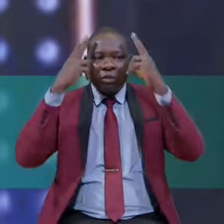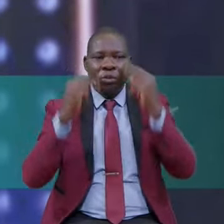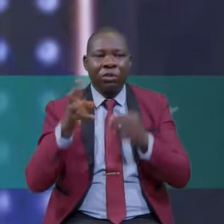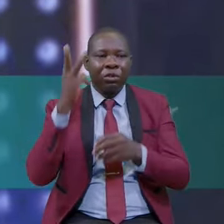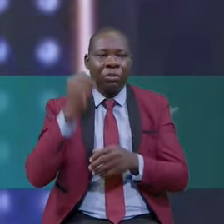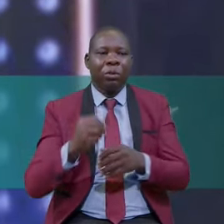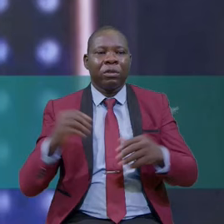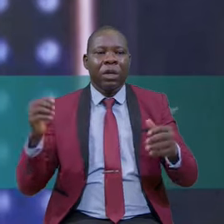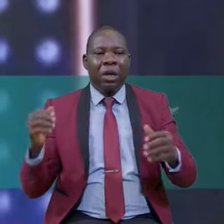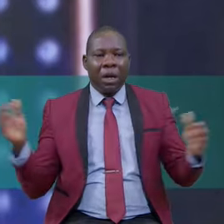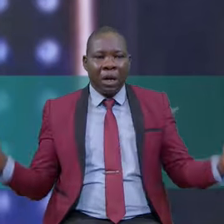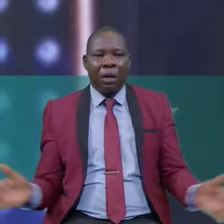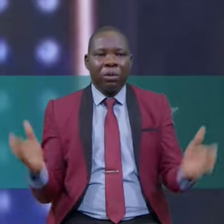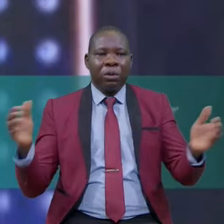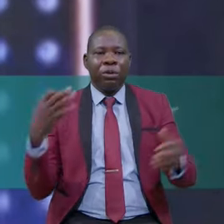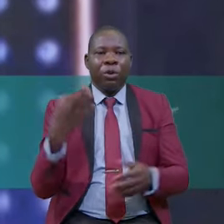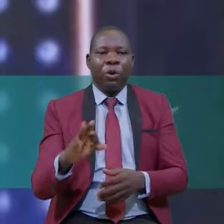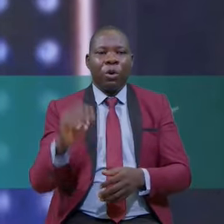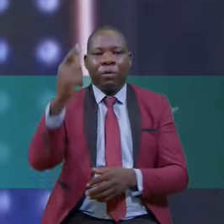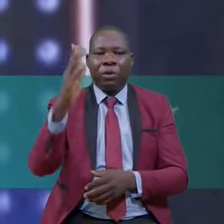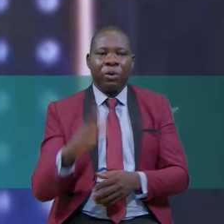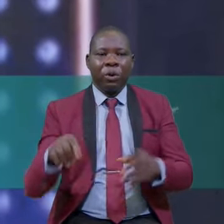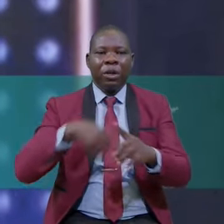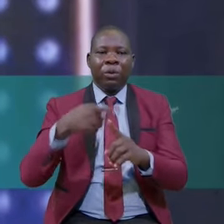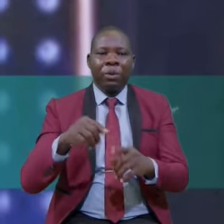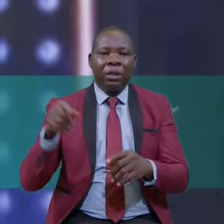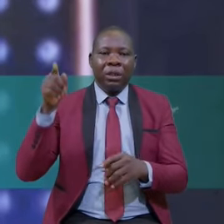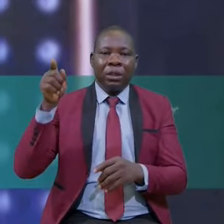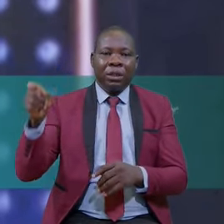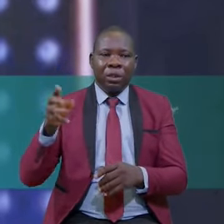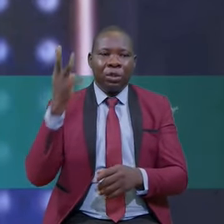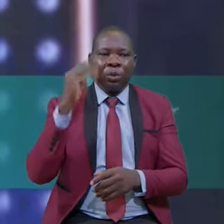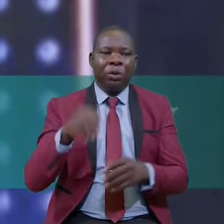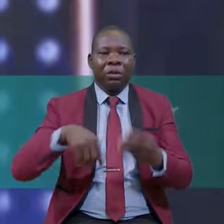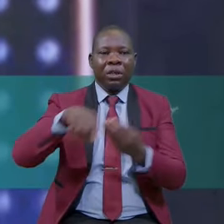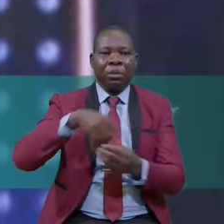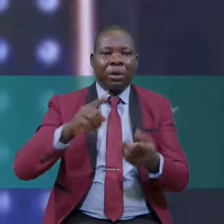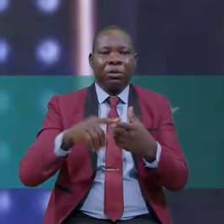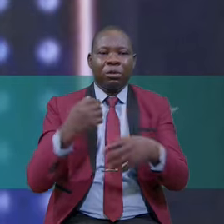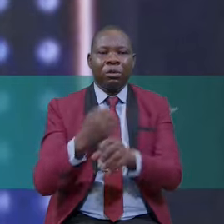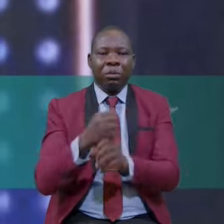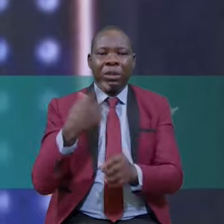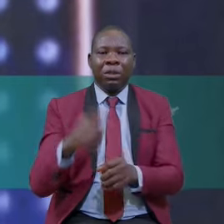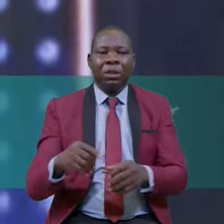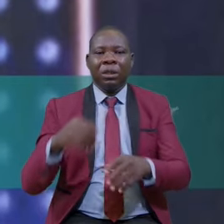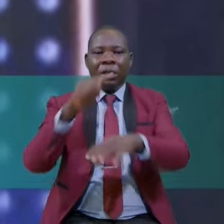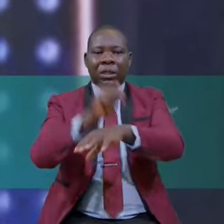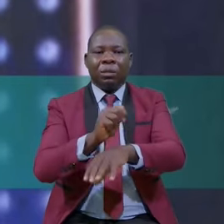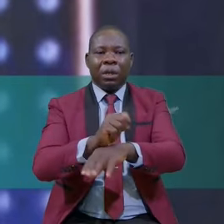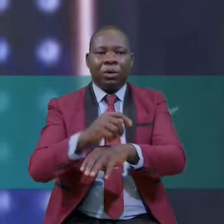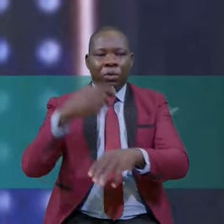tabernacle. Un soin lui fut-il dit de faire tout d'après